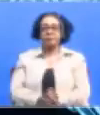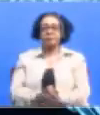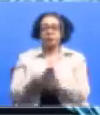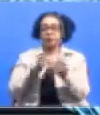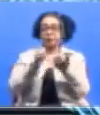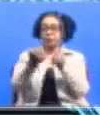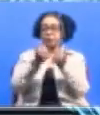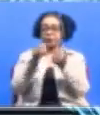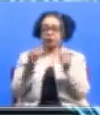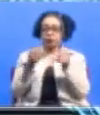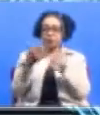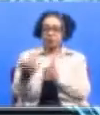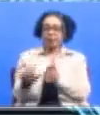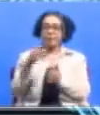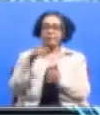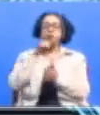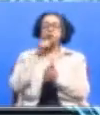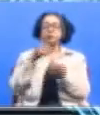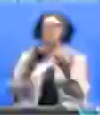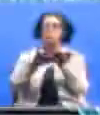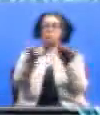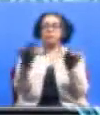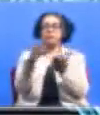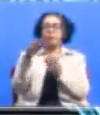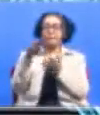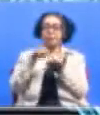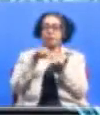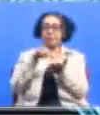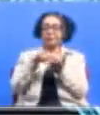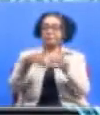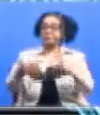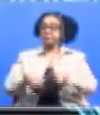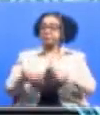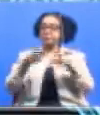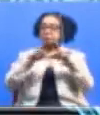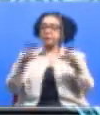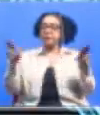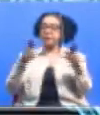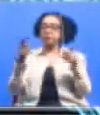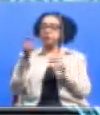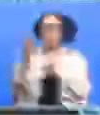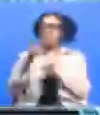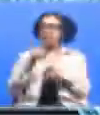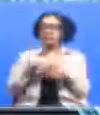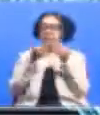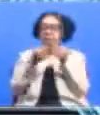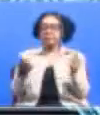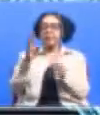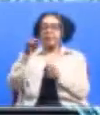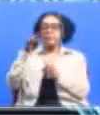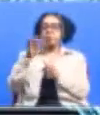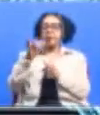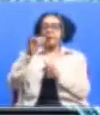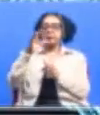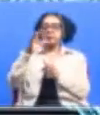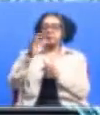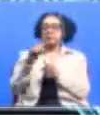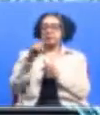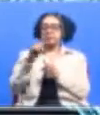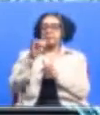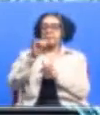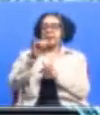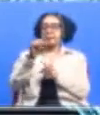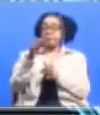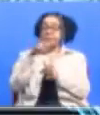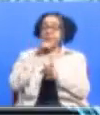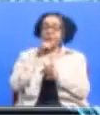Boys walitawazwa mabingwa wa dimba la Migori Youth Peace Tournament baada ya kualaza MYTA 1-0. Young Boys walizawidiwa